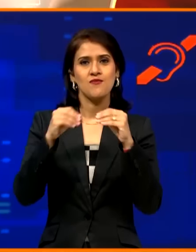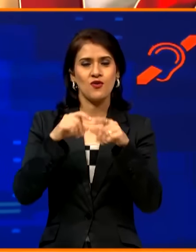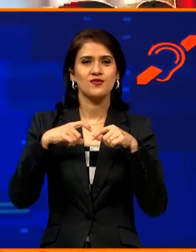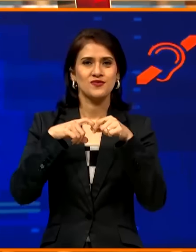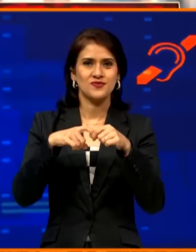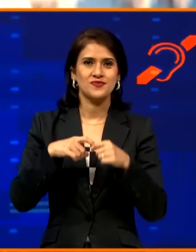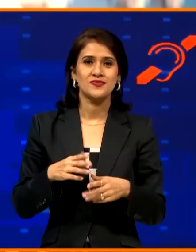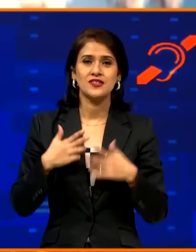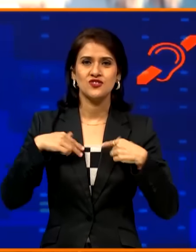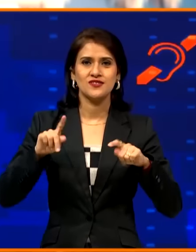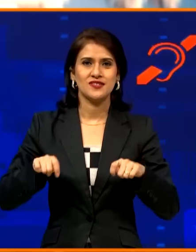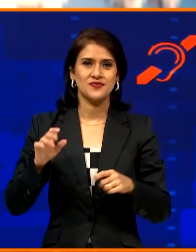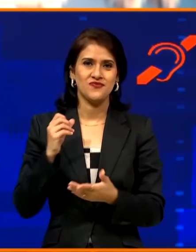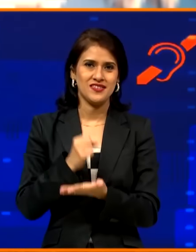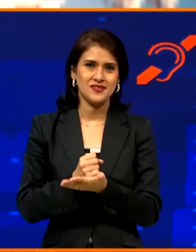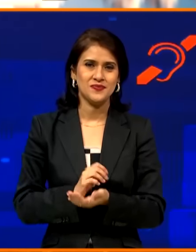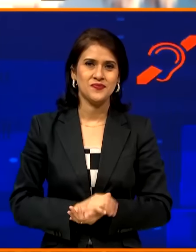का